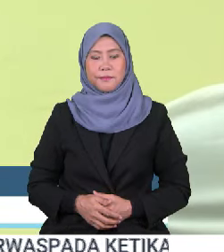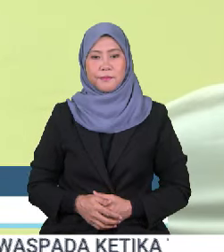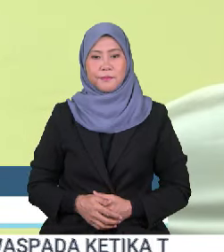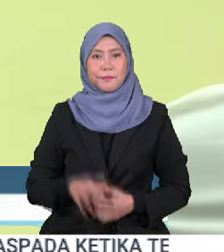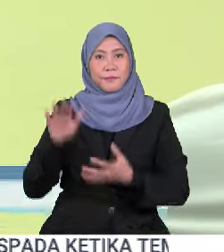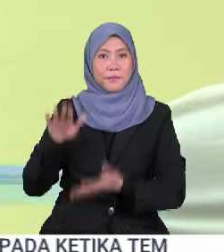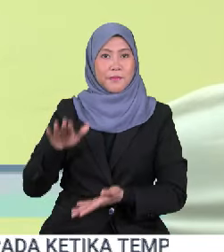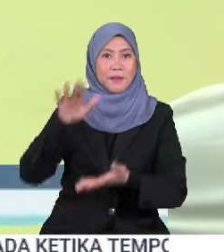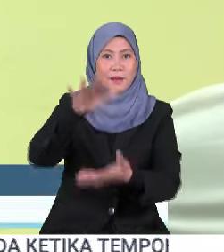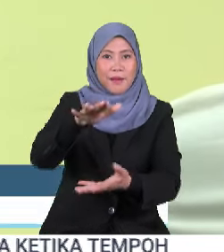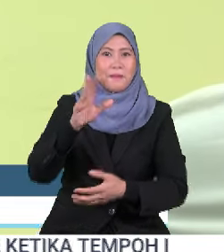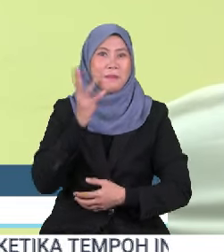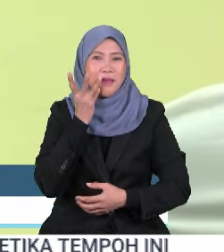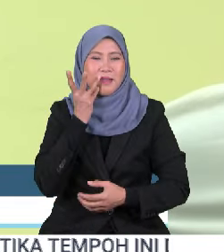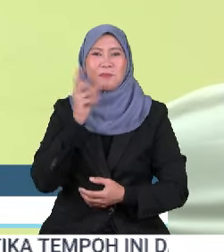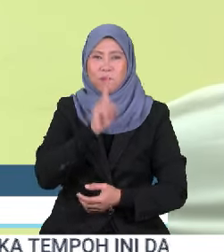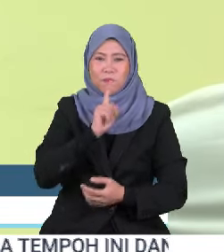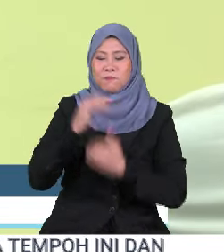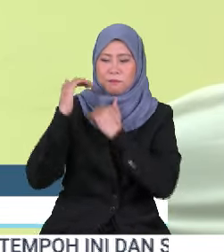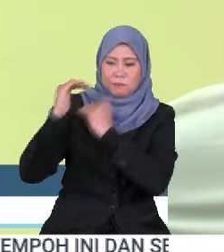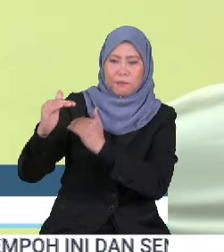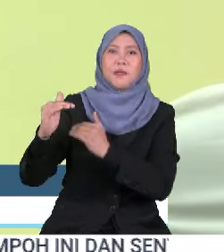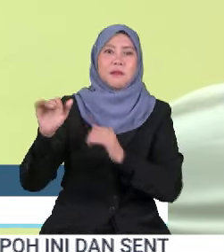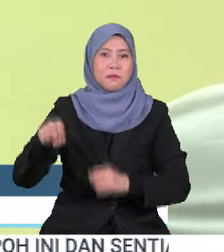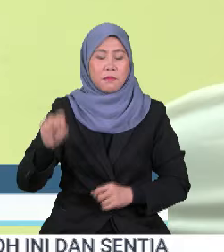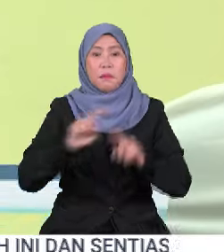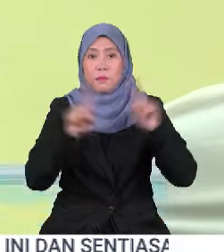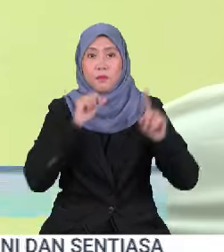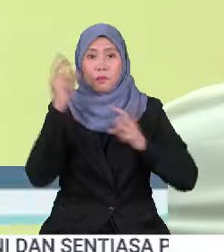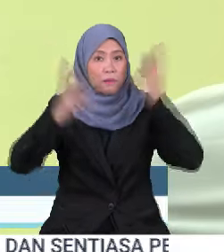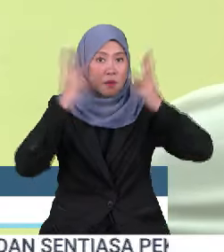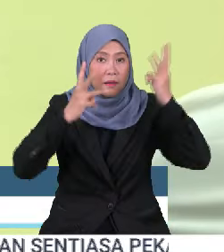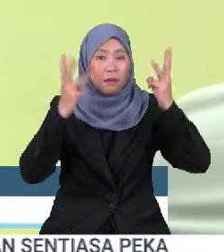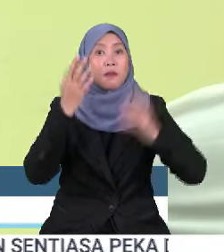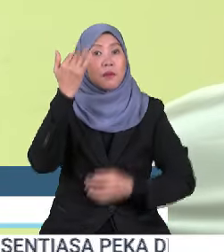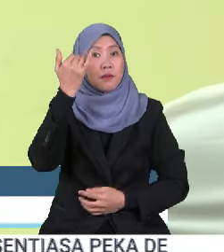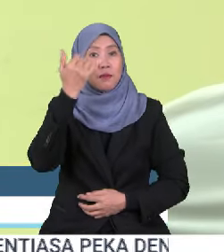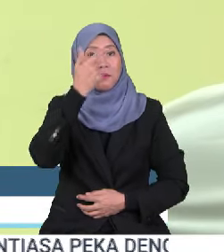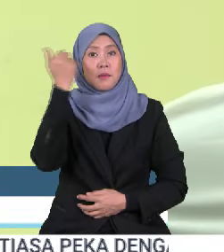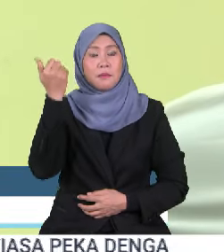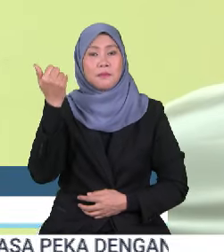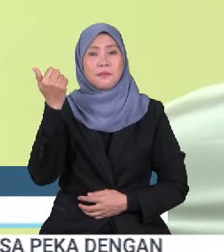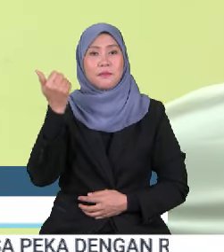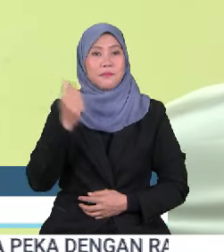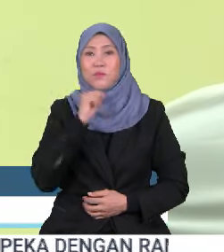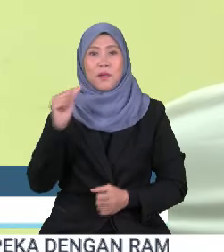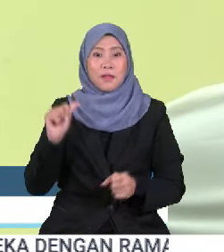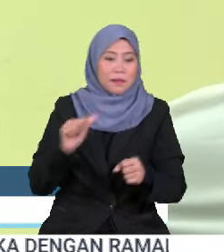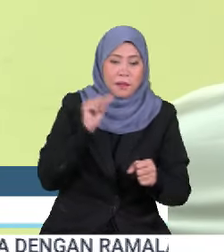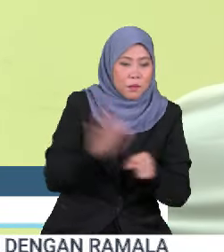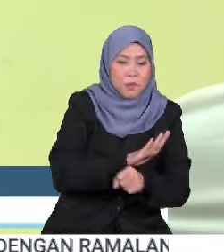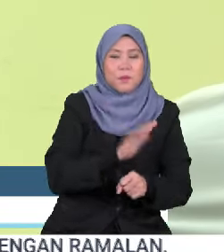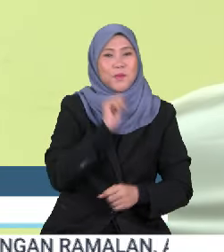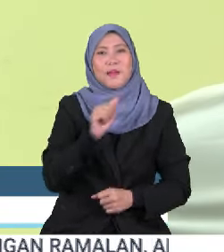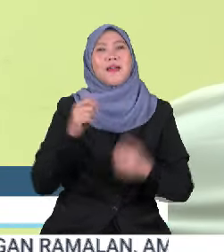Bekalan beras agak terhad tapi tidak dibimbangi sangat. Kerana bukan kita kata tak cukup, ada lah beras